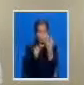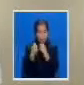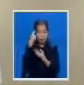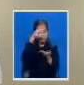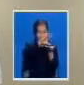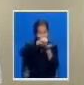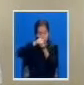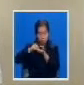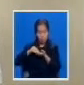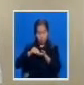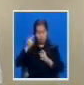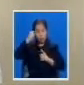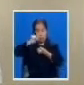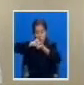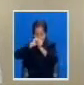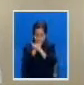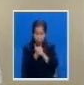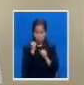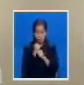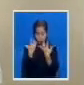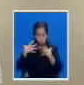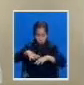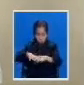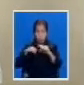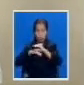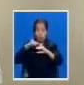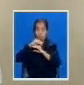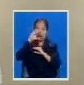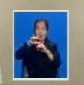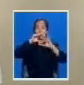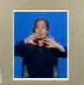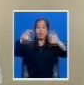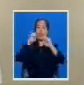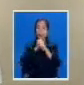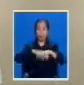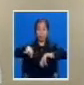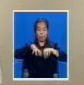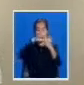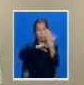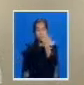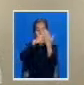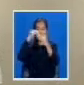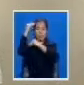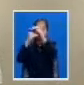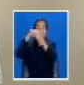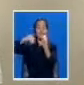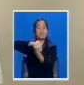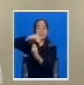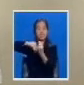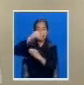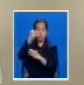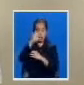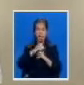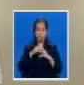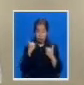มาปรับเข้ากับไม่เพียงแต่ในเรื่องของการดำเนินนโยบายของรัฐบาลแต่การจัดทำแผนพัฒนาเศรษฐกิจและสังคมแห่งชาตินะครับซึ่ง